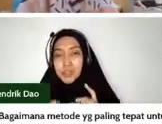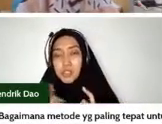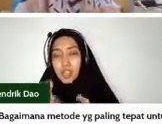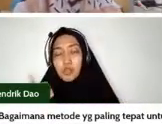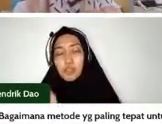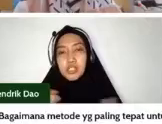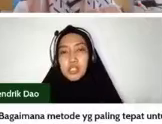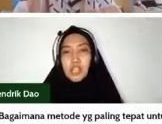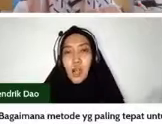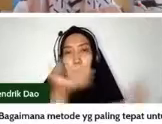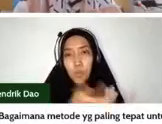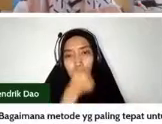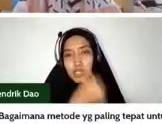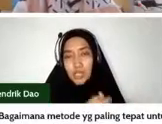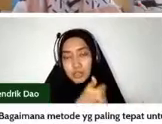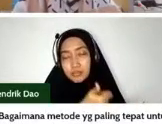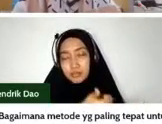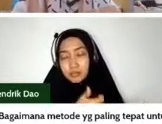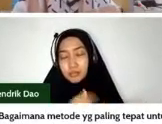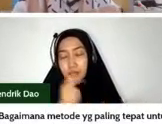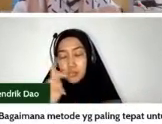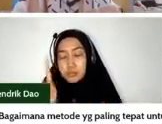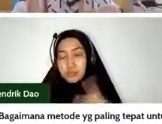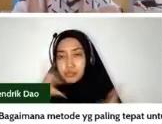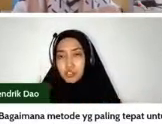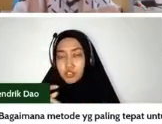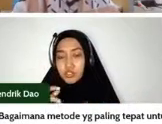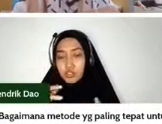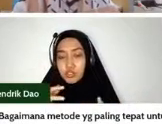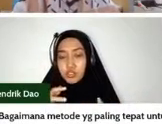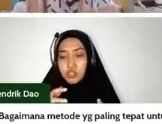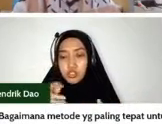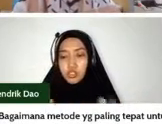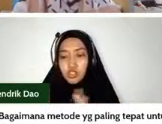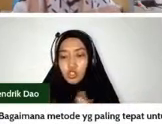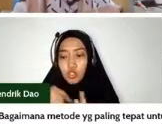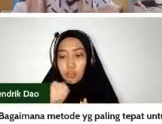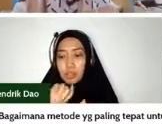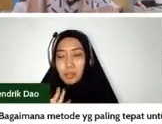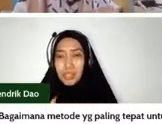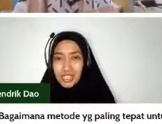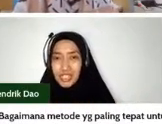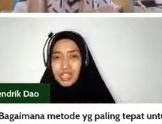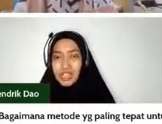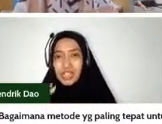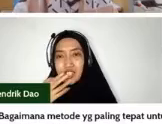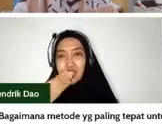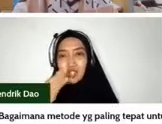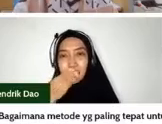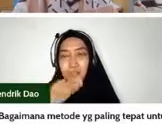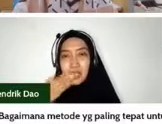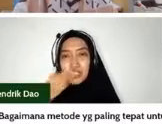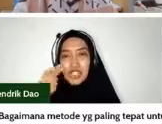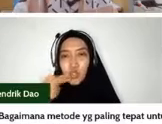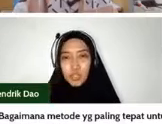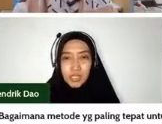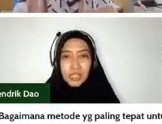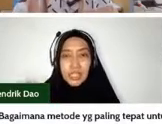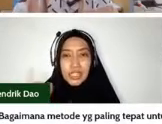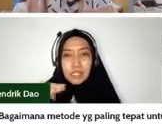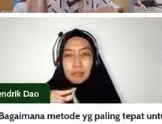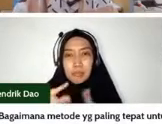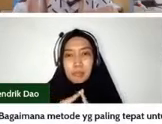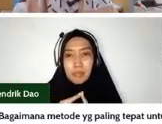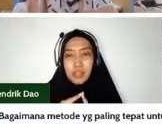dia. Atau kalau memang kalau tidak bisa seperti matematika atau bahasa Indonesia, IPA, itu kan butuh khusus,